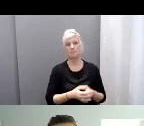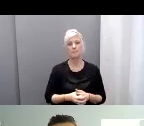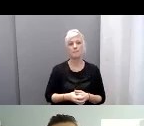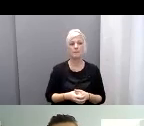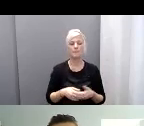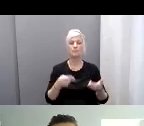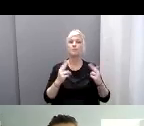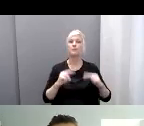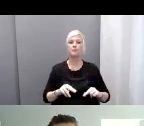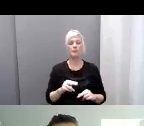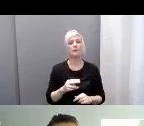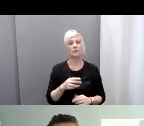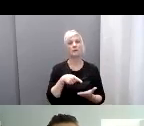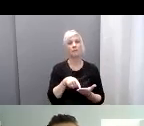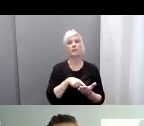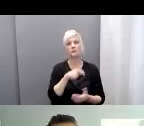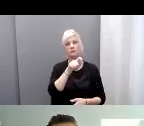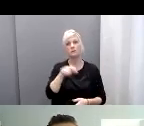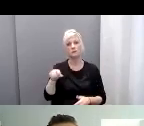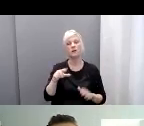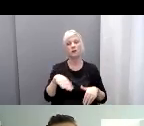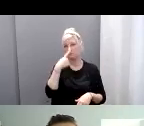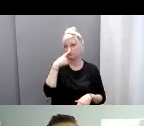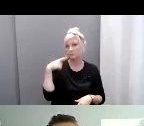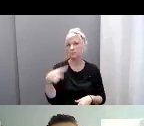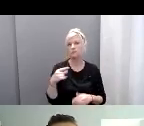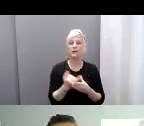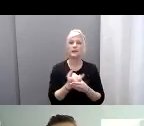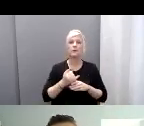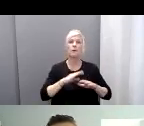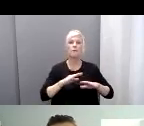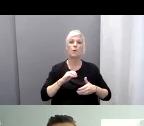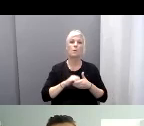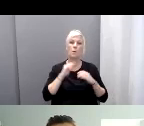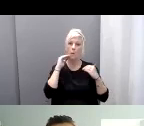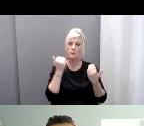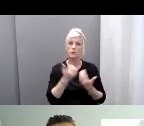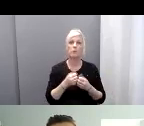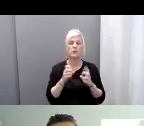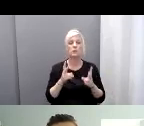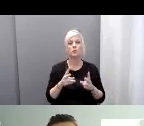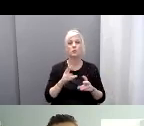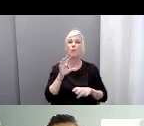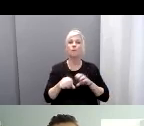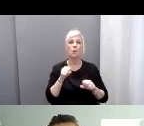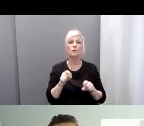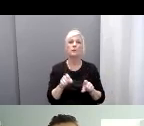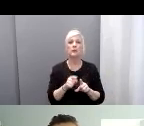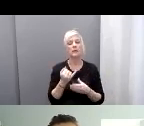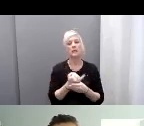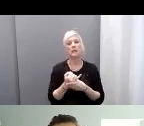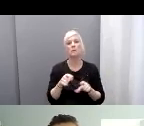Vissa som har blivit utsatta inom vård och omsorg, men också våld i nära relationer.